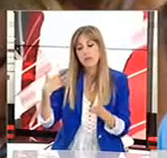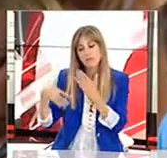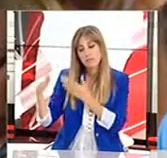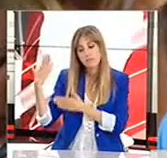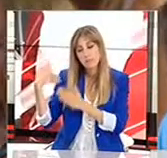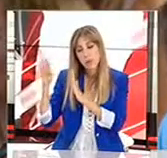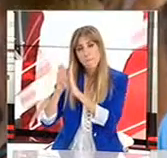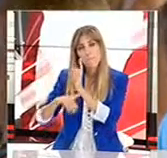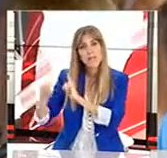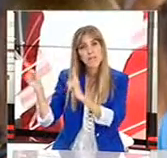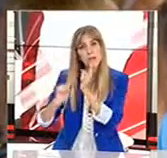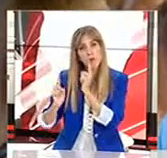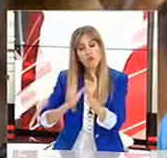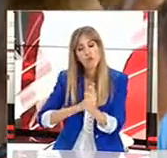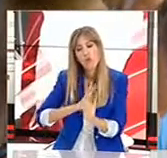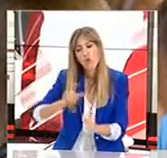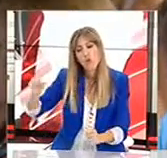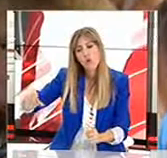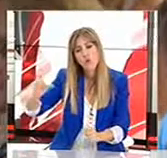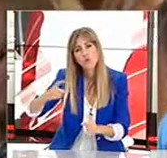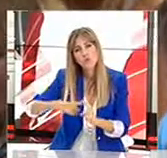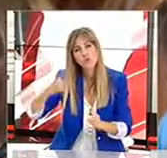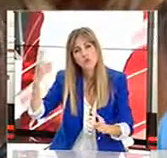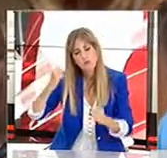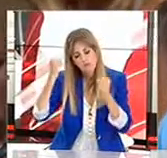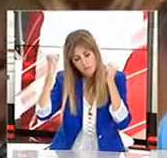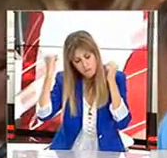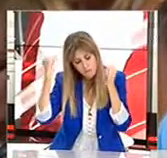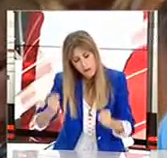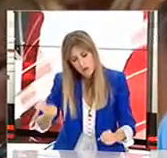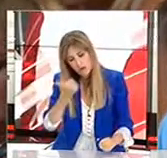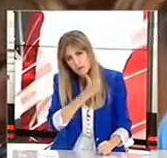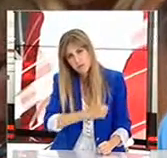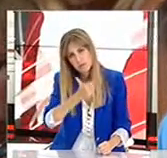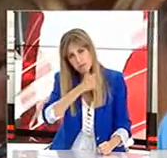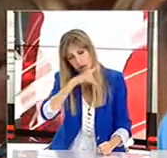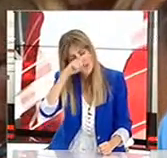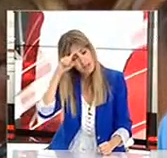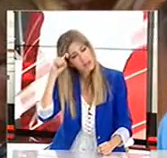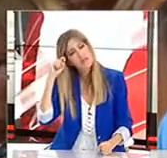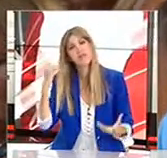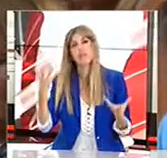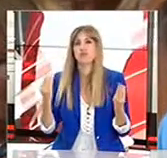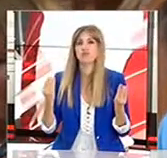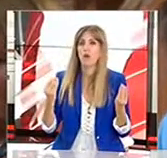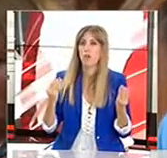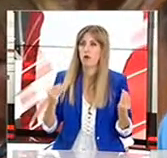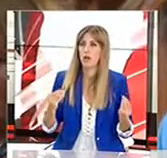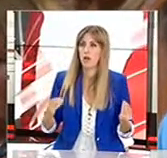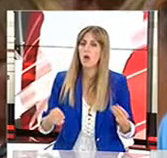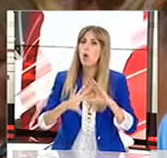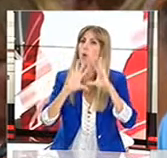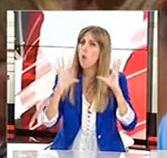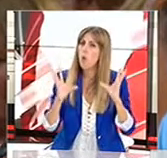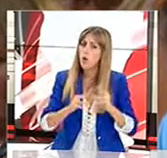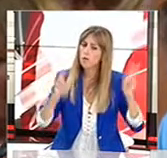των μνημονίων. Πέραν της κοινωνικής διάστασης του θέματος, υπάρχει και πολιτική στόχευση σε αυτό, και αναφέρομαι